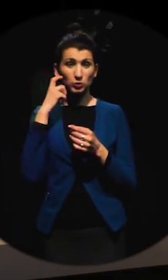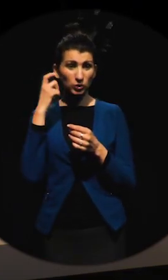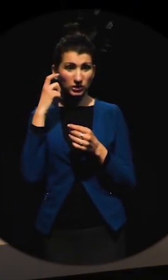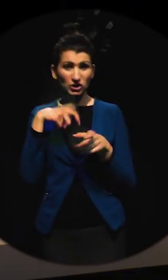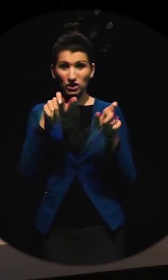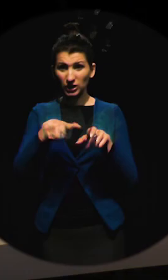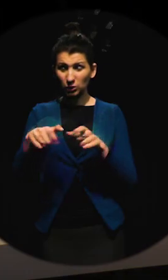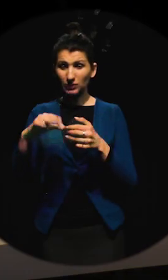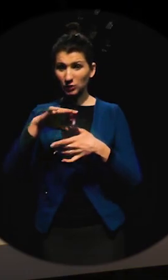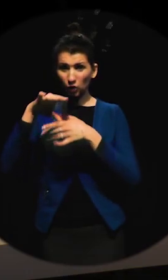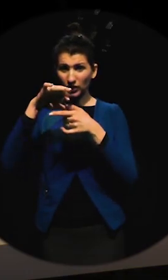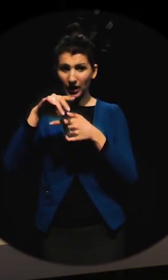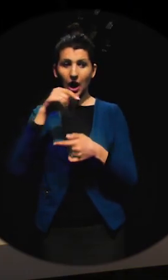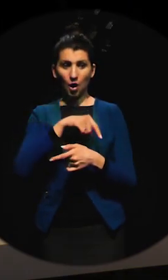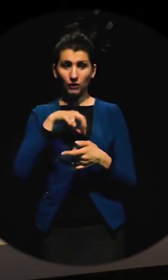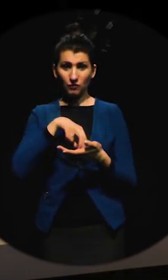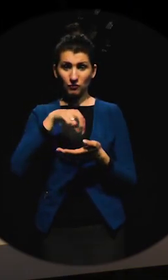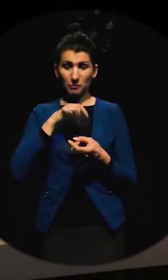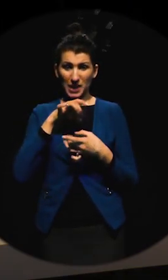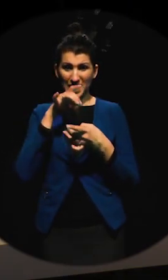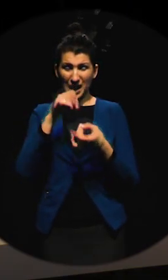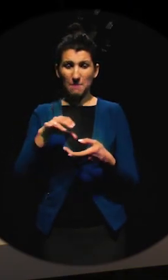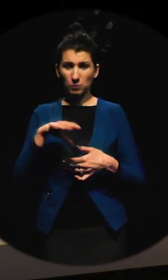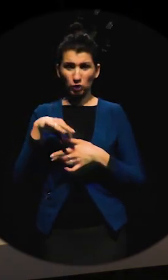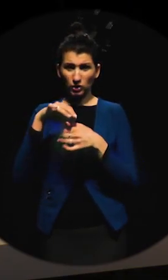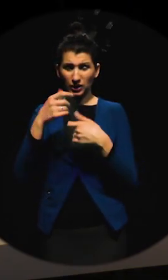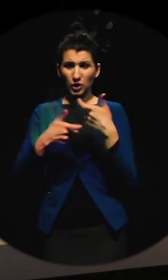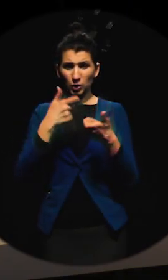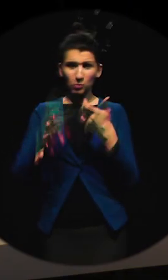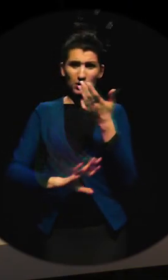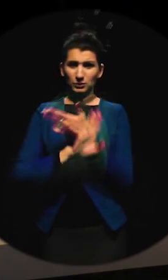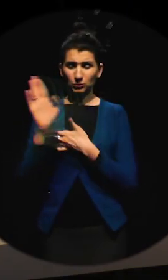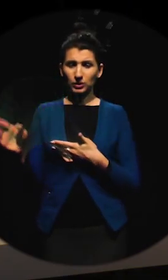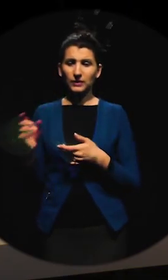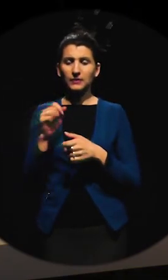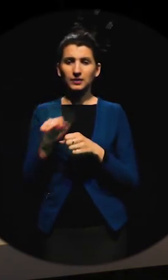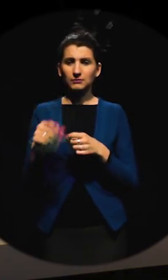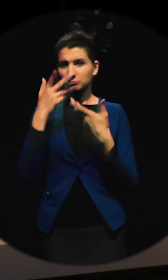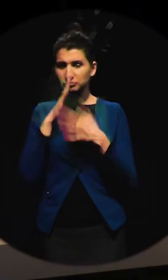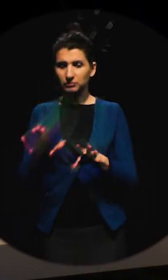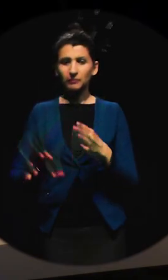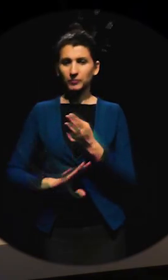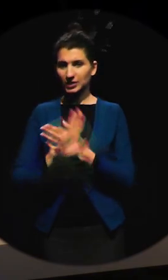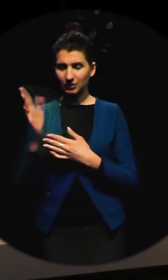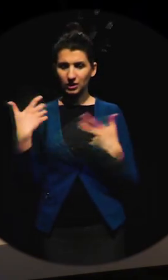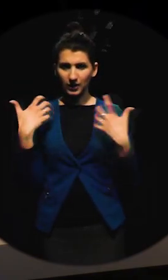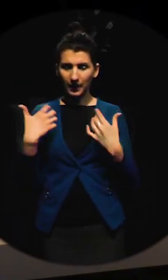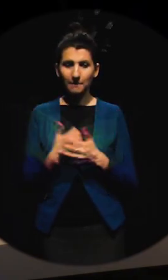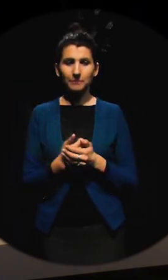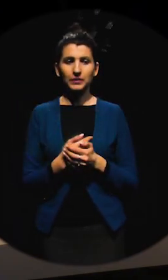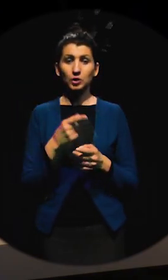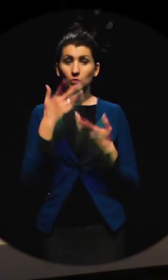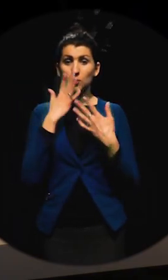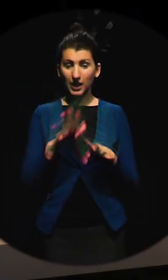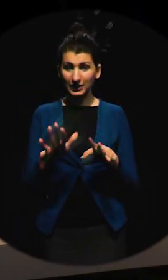schodów, a on wchodzi po tych schodach, wbiega, robi performance, który jest skierowany do całej publiczności. I